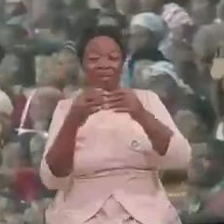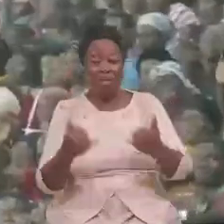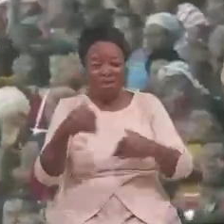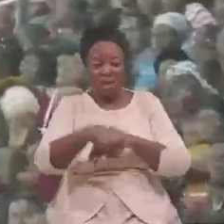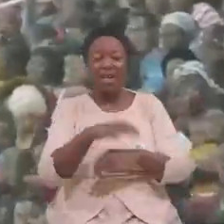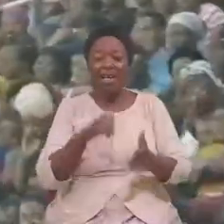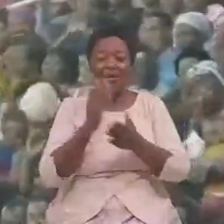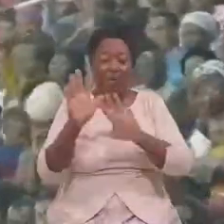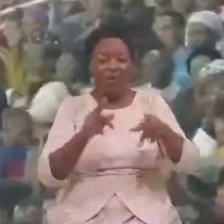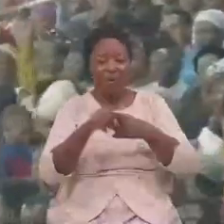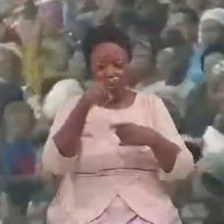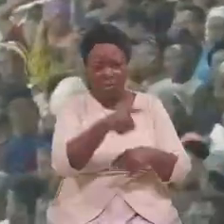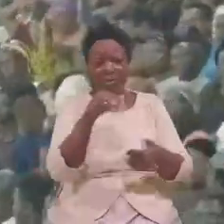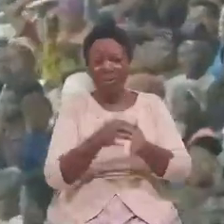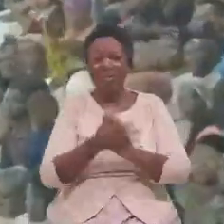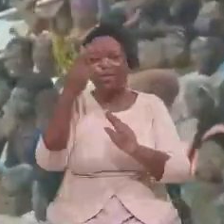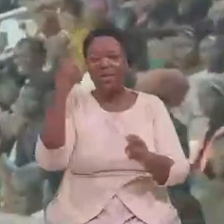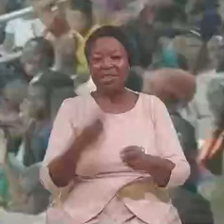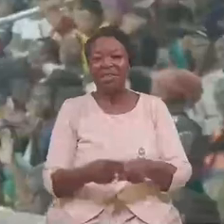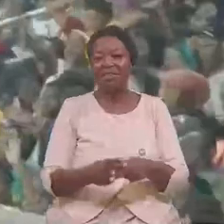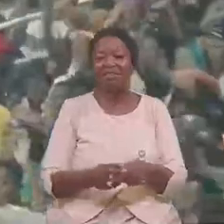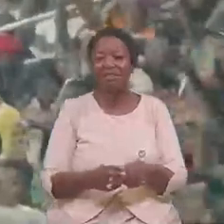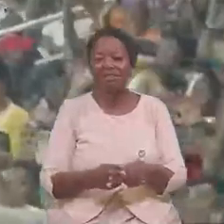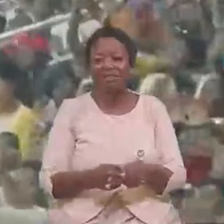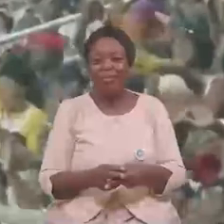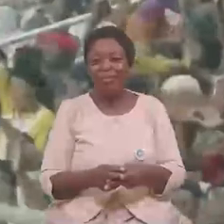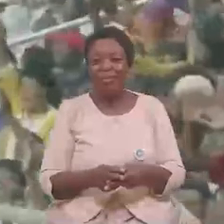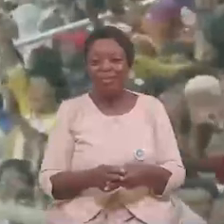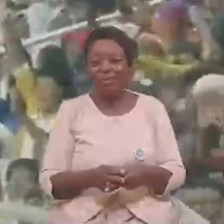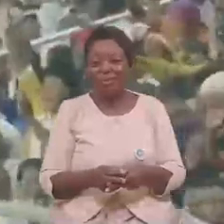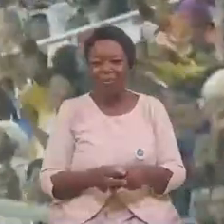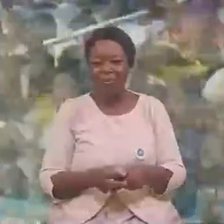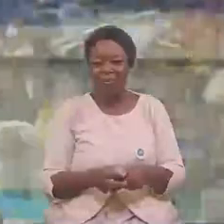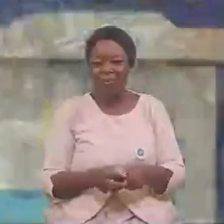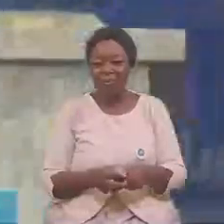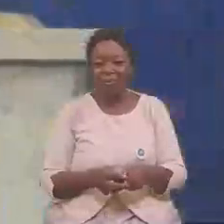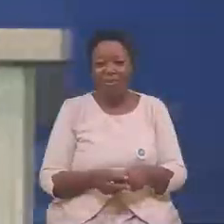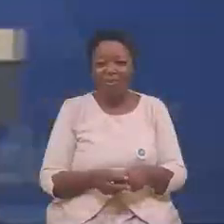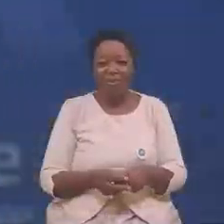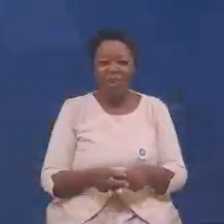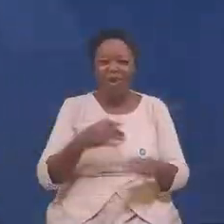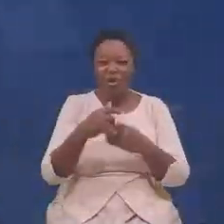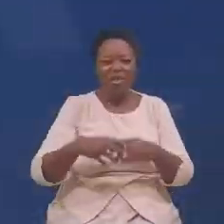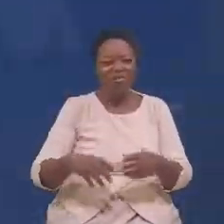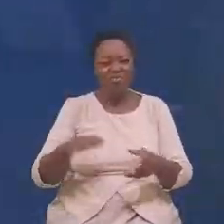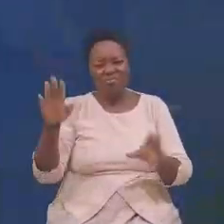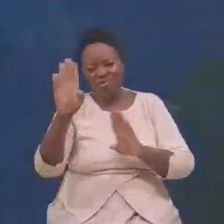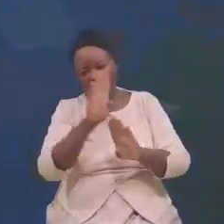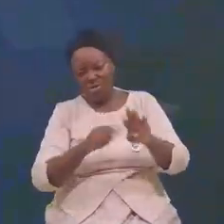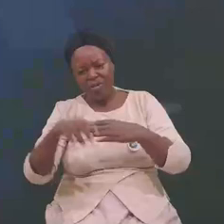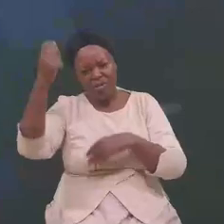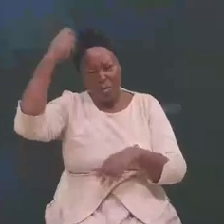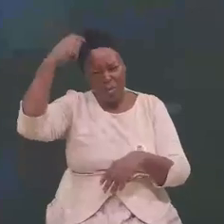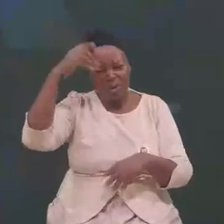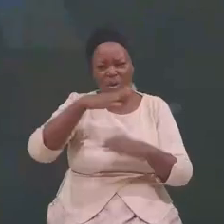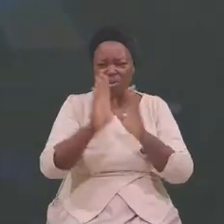vers toi au nom de Jésus. Tous les problèmes de ton cerveau, les problèmes dans ton cœur,